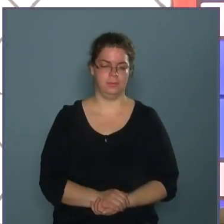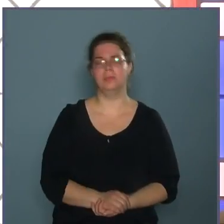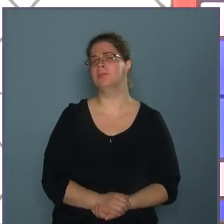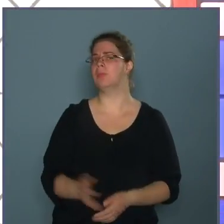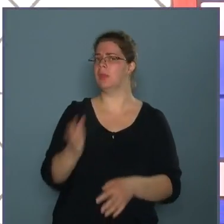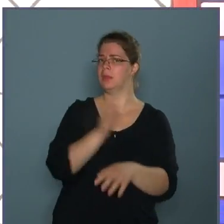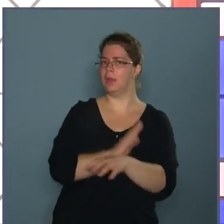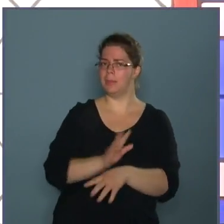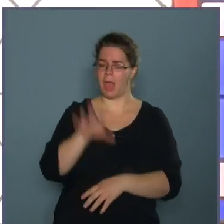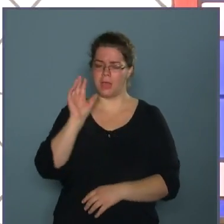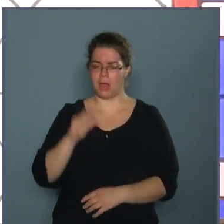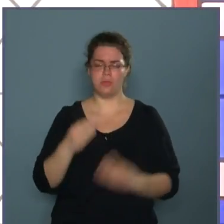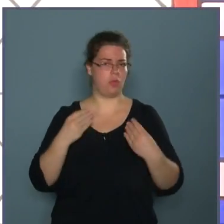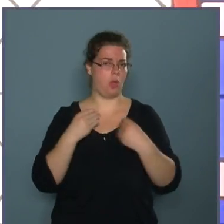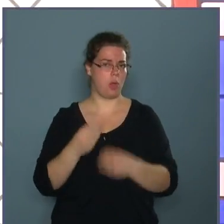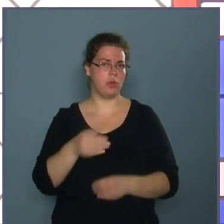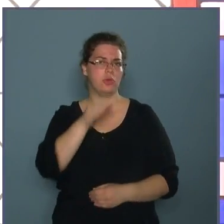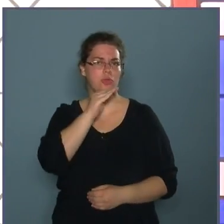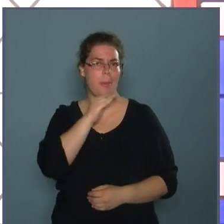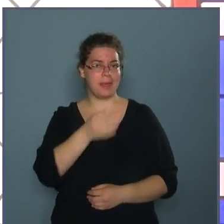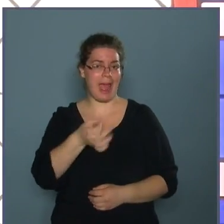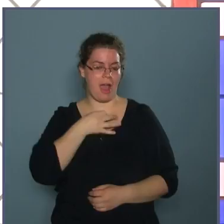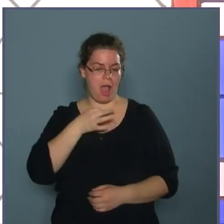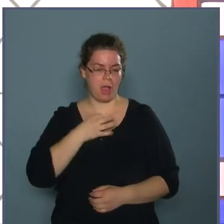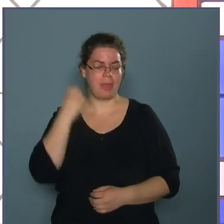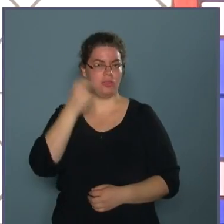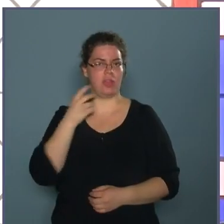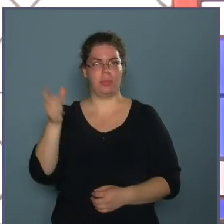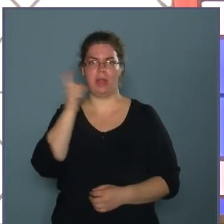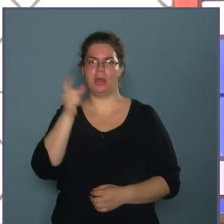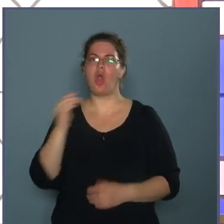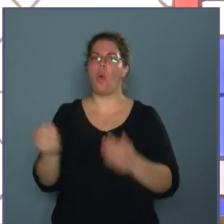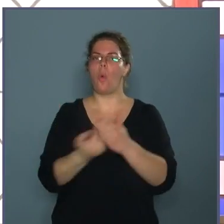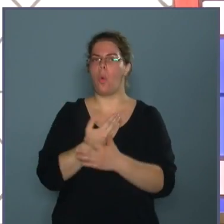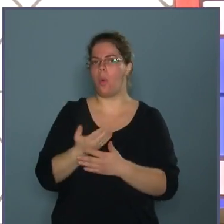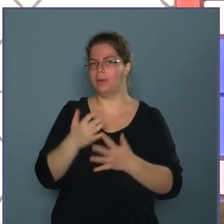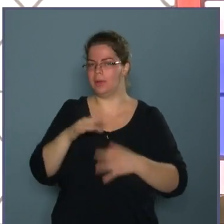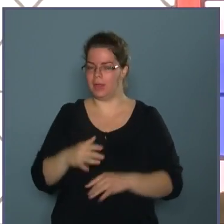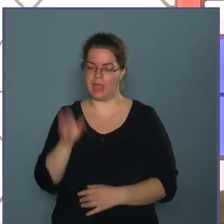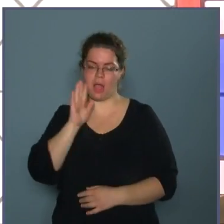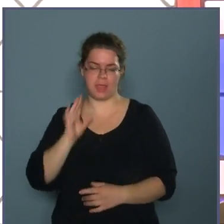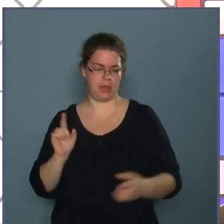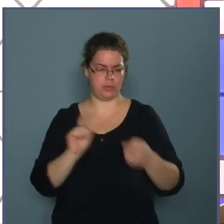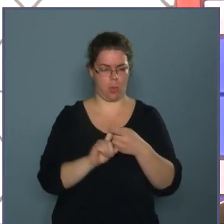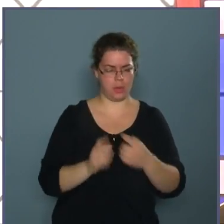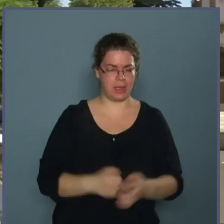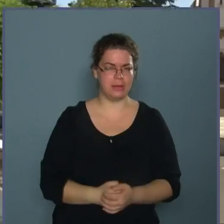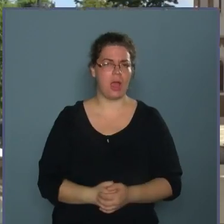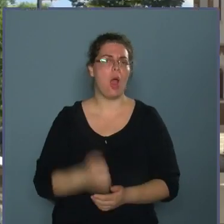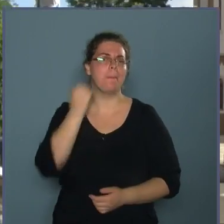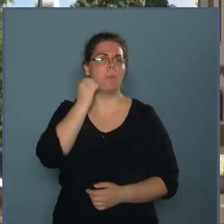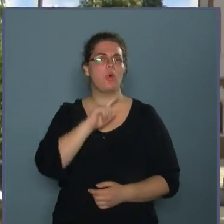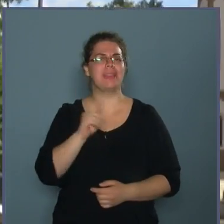Az imént hallott gyönyörű szopránhang egy Pest Erzsébeti lakoshoz, Újhelyi Andreához köthető. Az énekművész Mozart